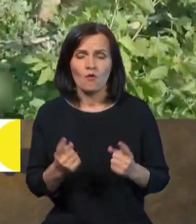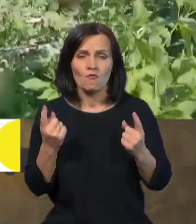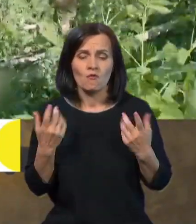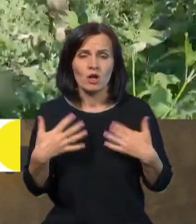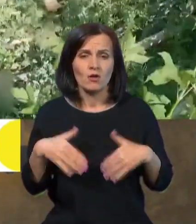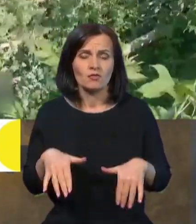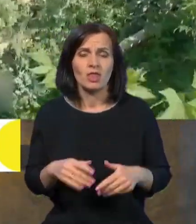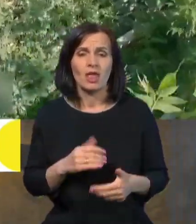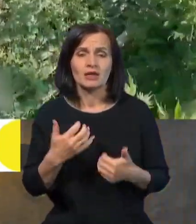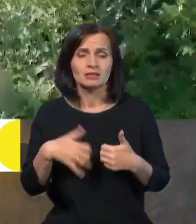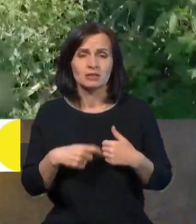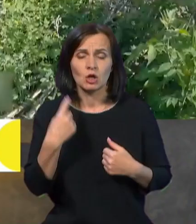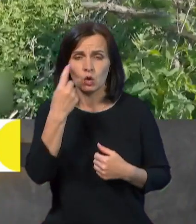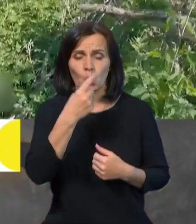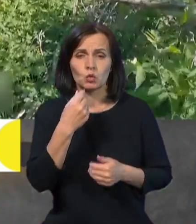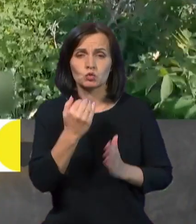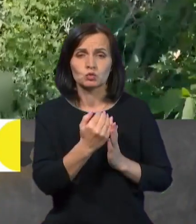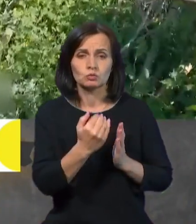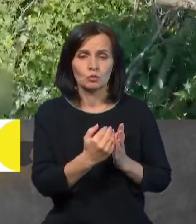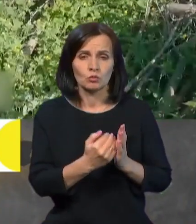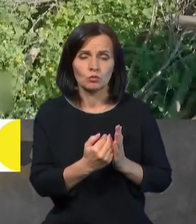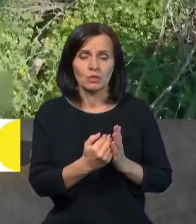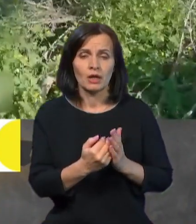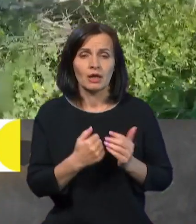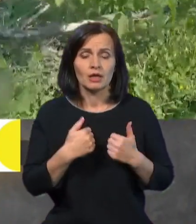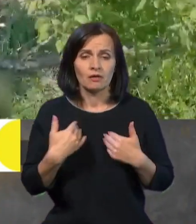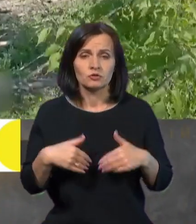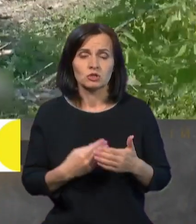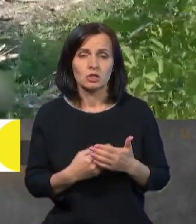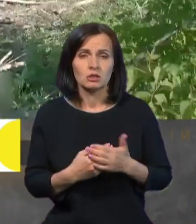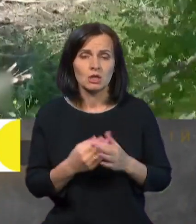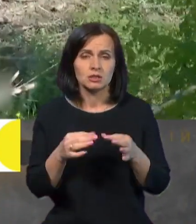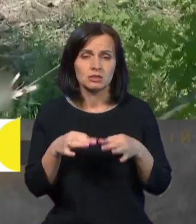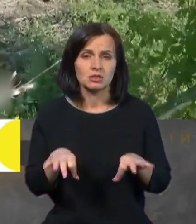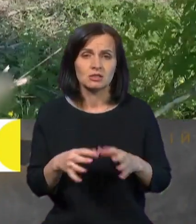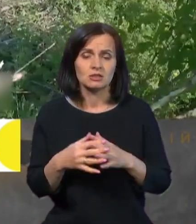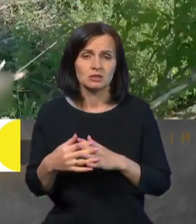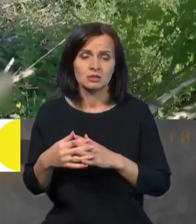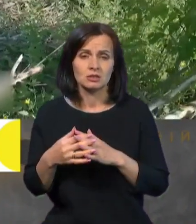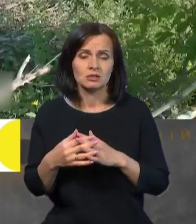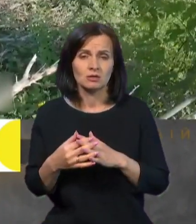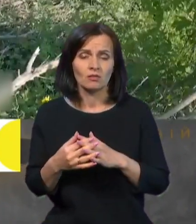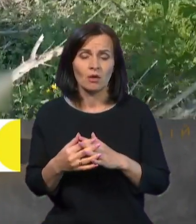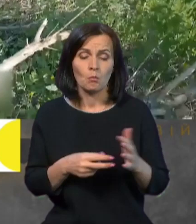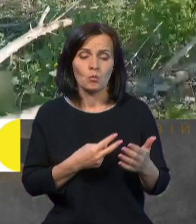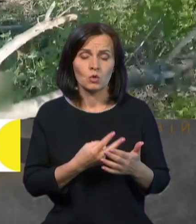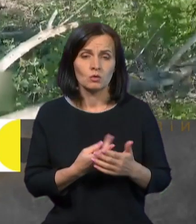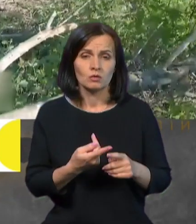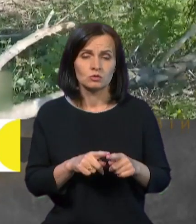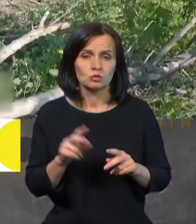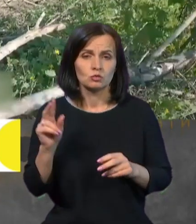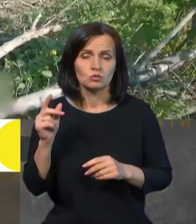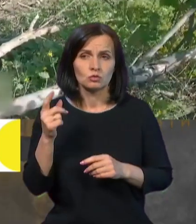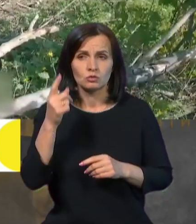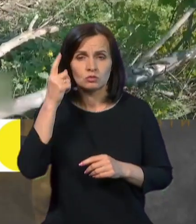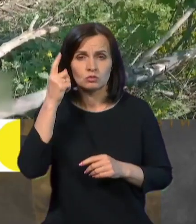серед особового складу. І я вже на прикладах звільнених населених пунктів проілюстрував ці дані.